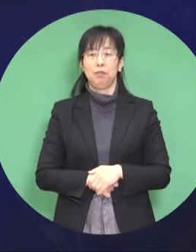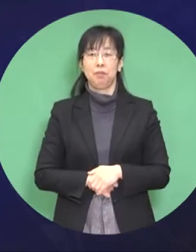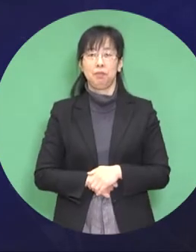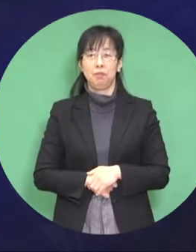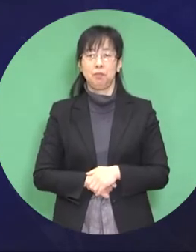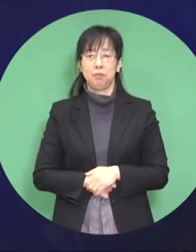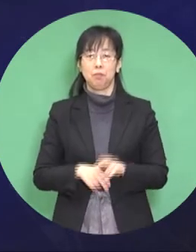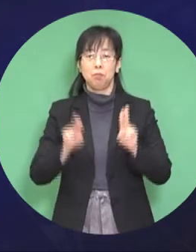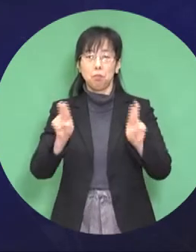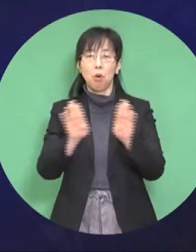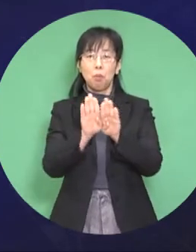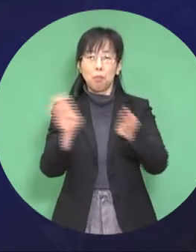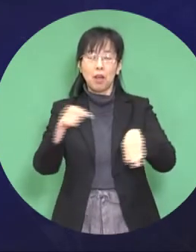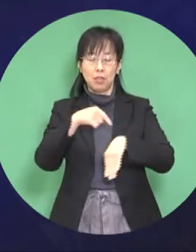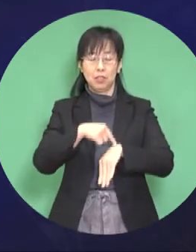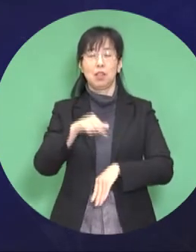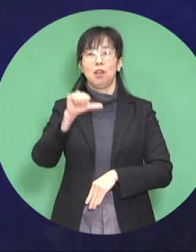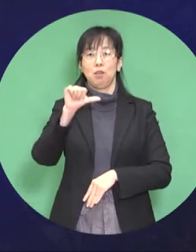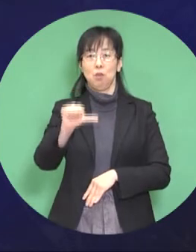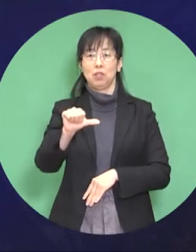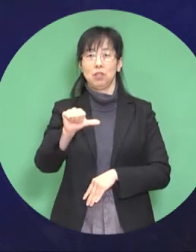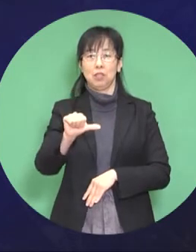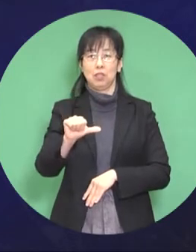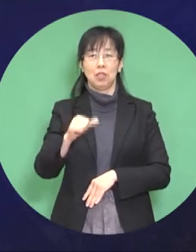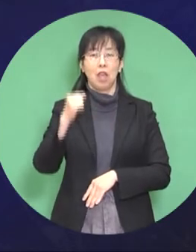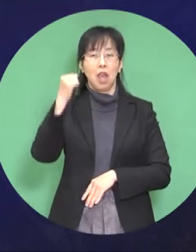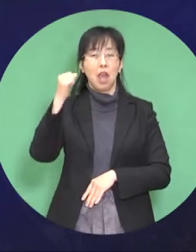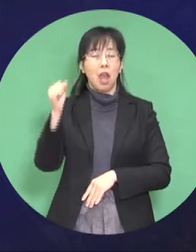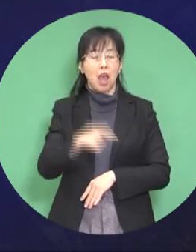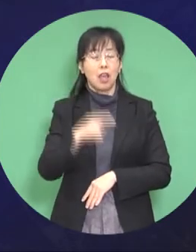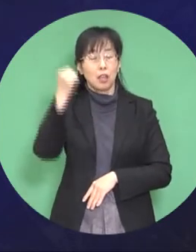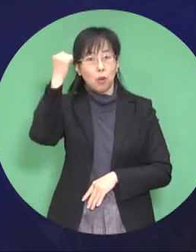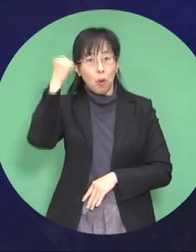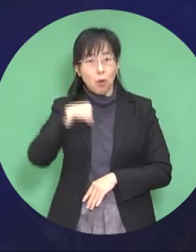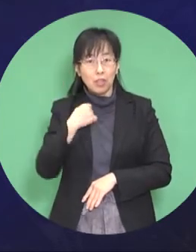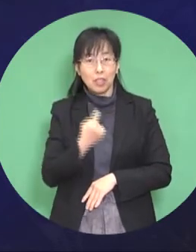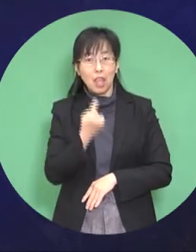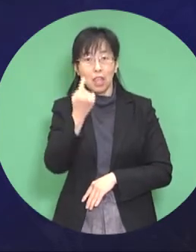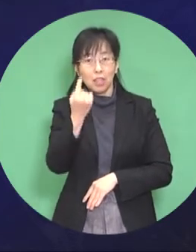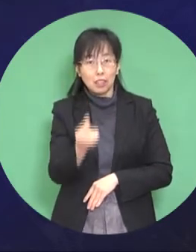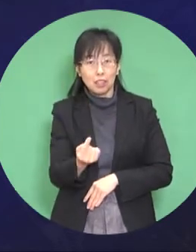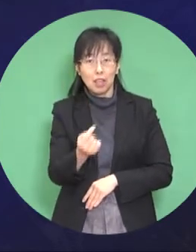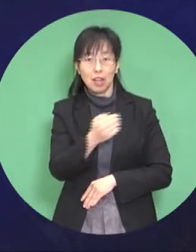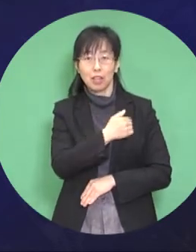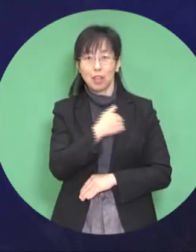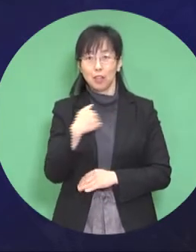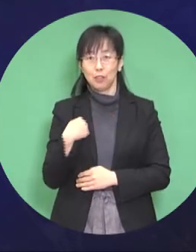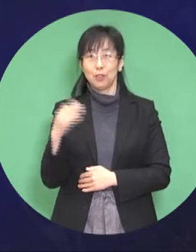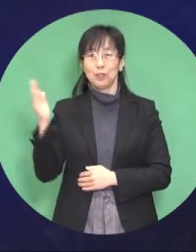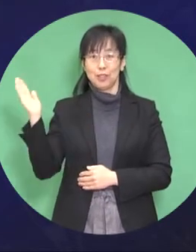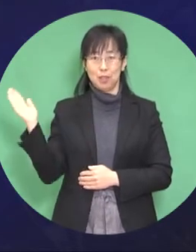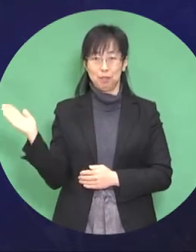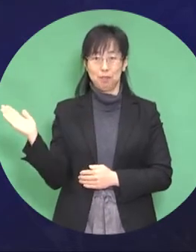開門時間が5時ですので早起きをして撮影に行くとこんな写真が撮れるかも。